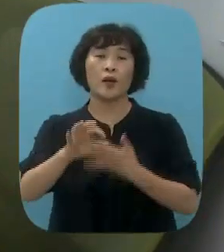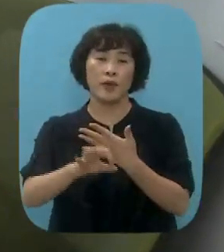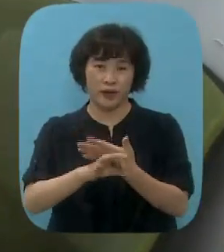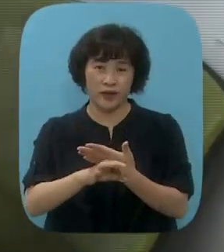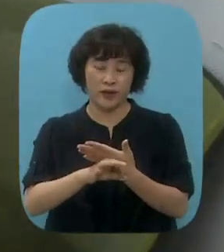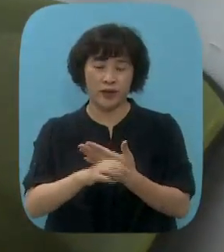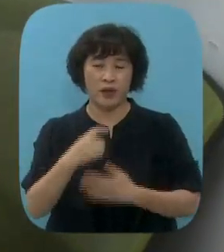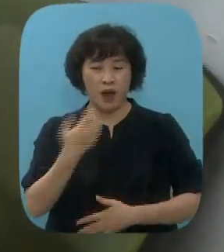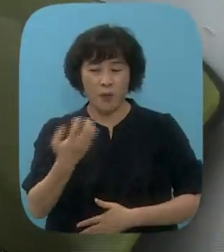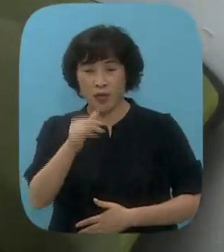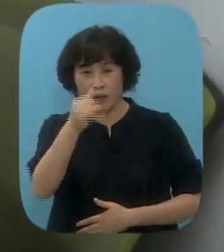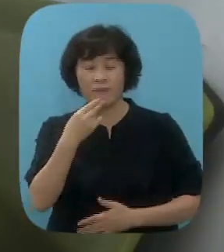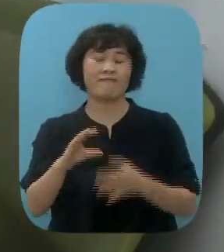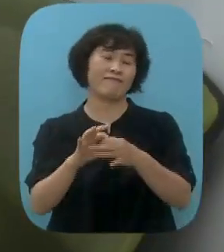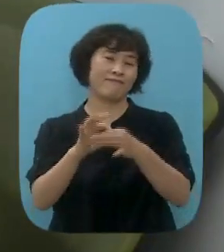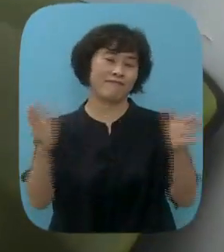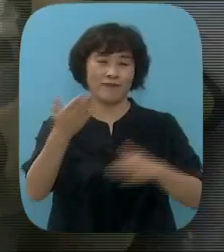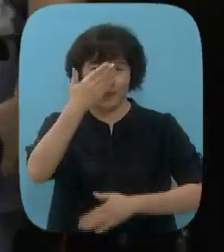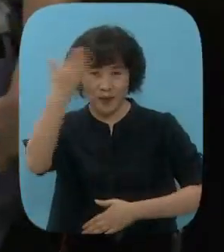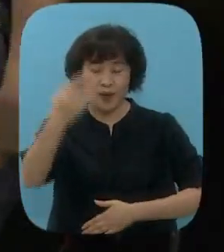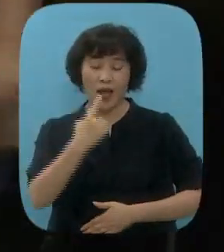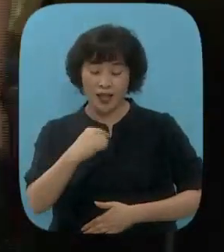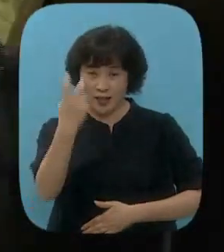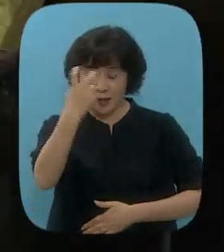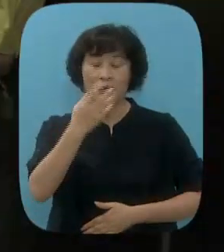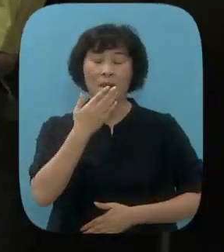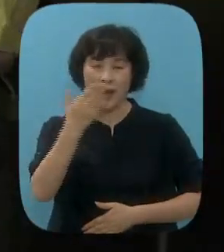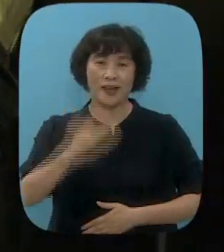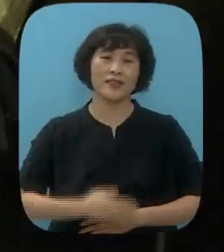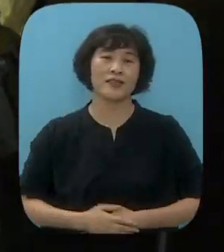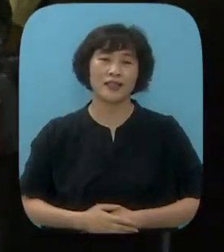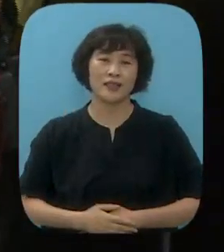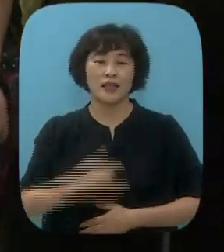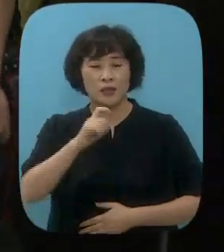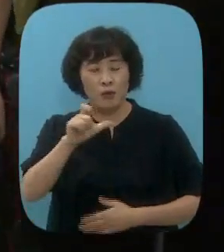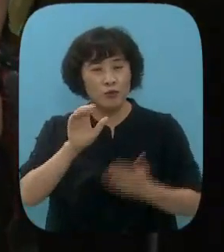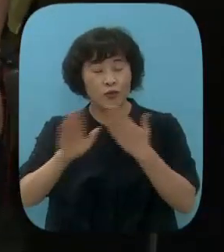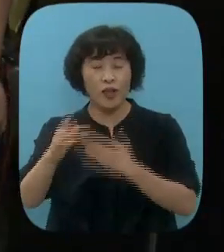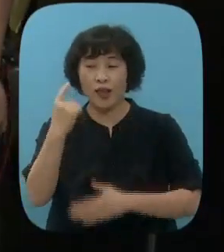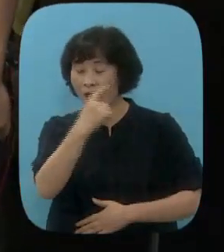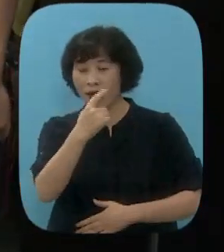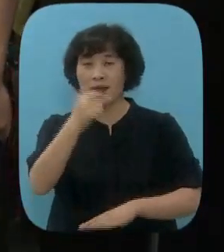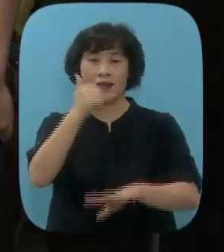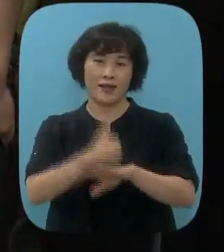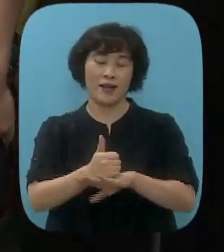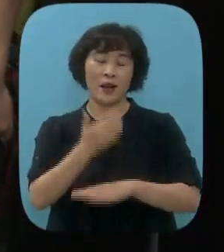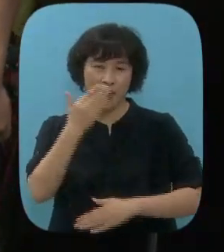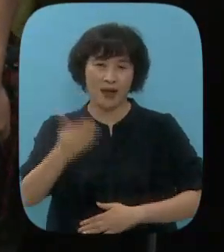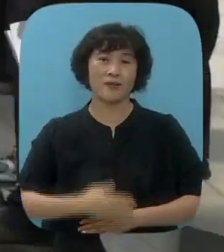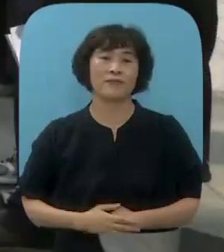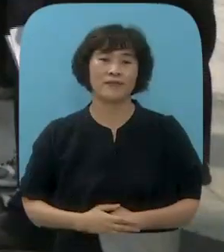주민은 증상 유무에 상관없이 무료로 진단 검사를 받을 수 있고 15분이면 진단 결과를 확인할 수